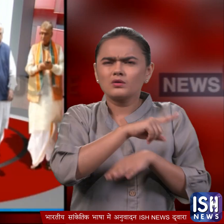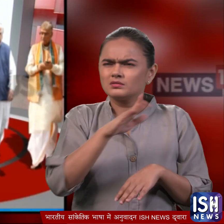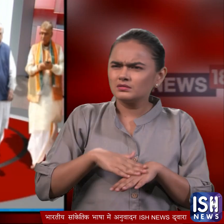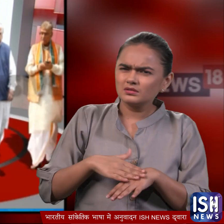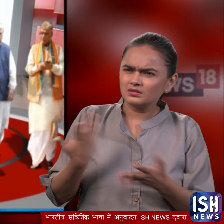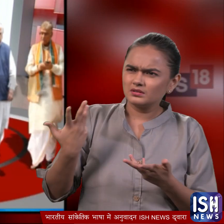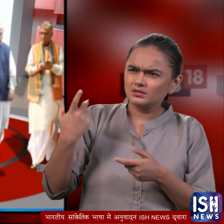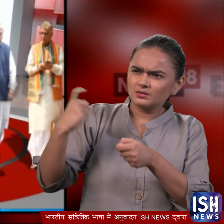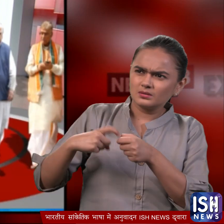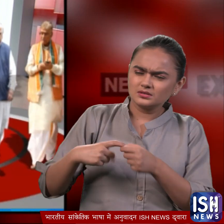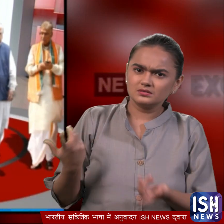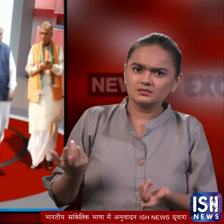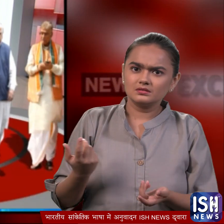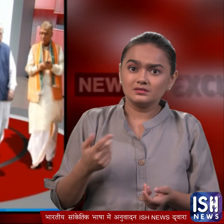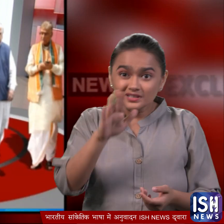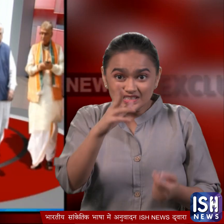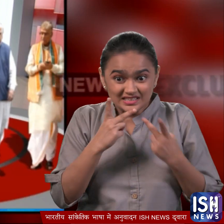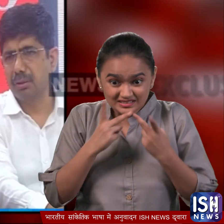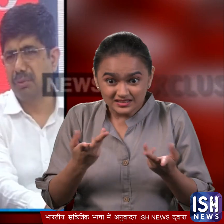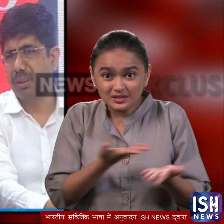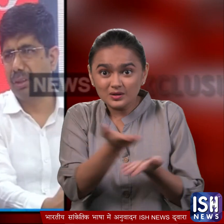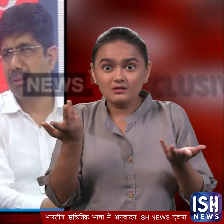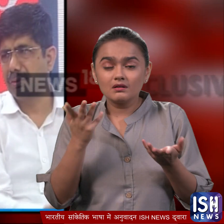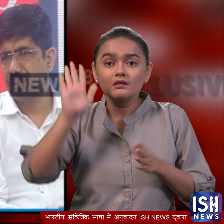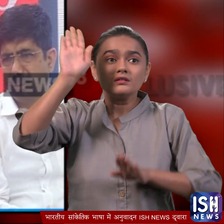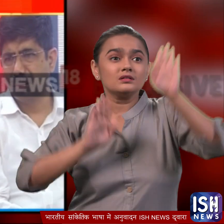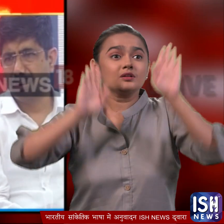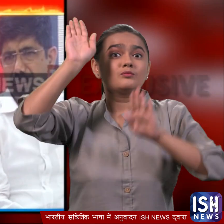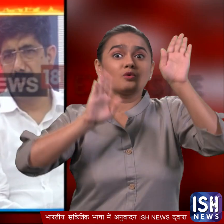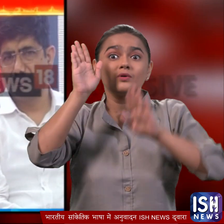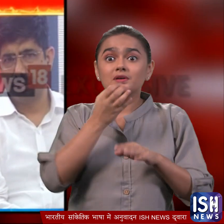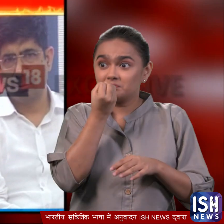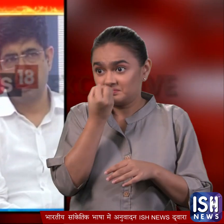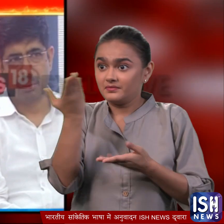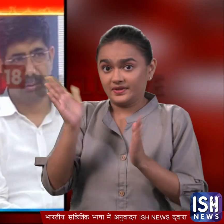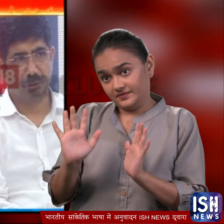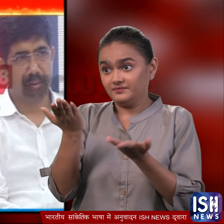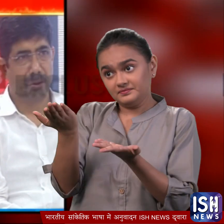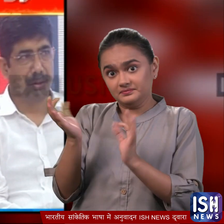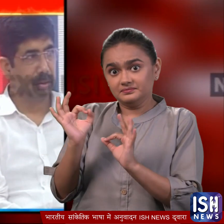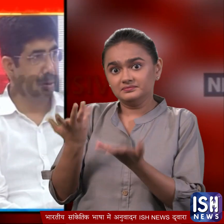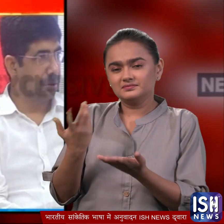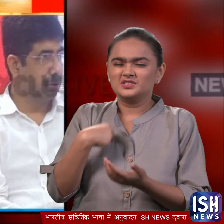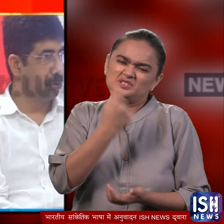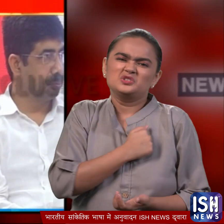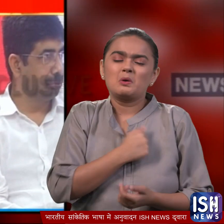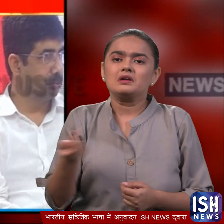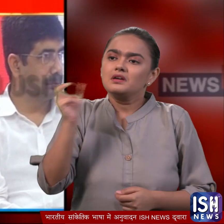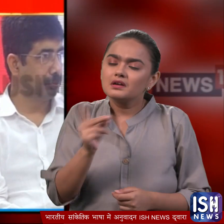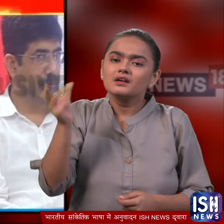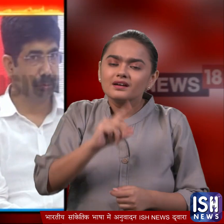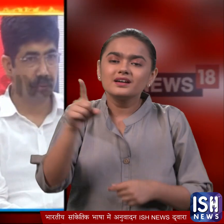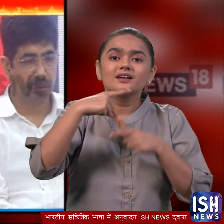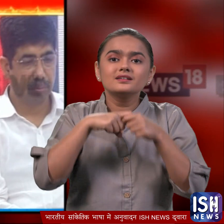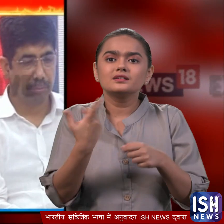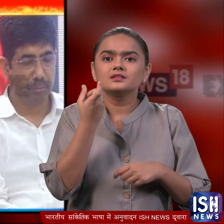हुआ, कांग्रेस ने इस पर सवाल उठा दी। आप देख रहे हैं ना कितना लोकतंत्र भाजपा के अंदर है। माफी